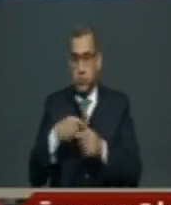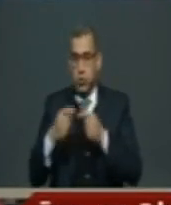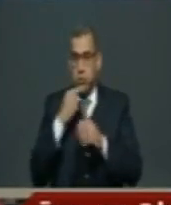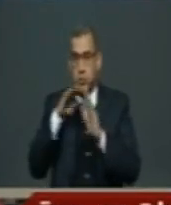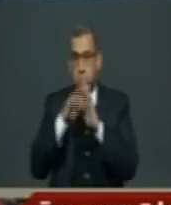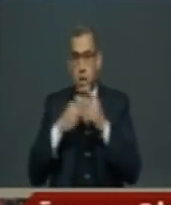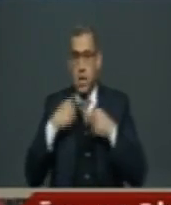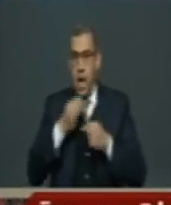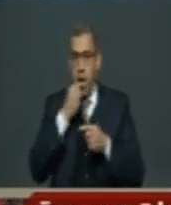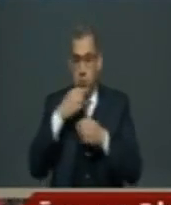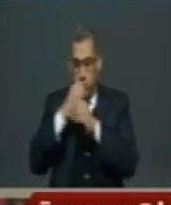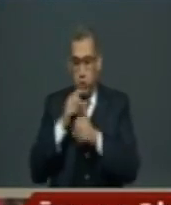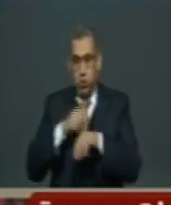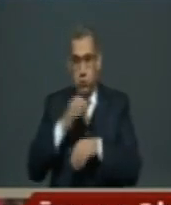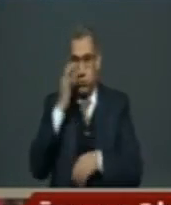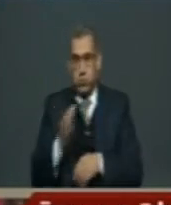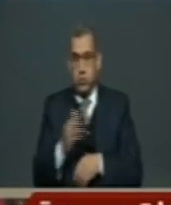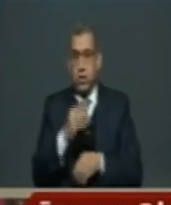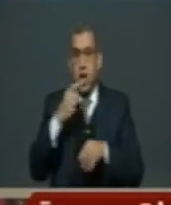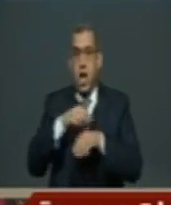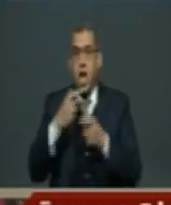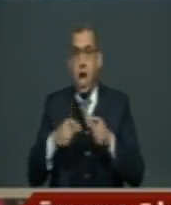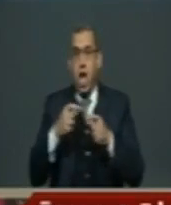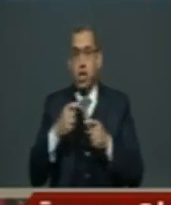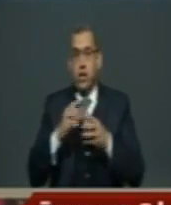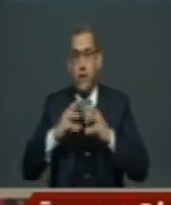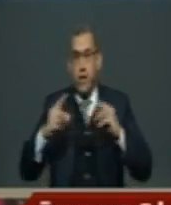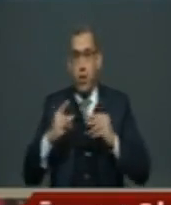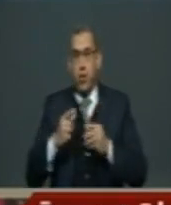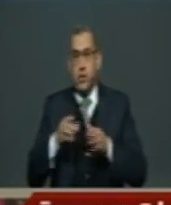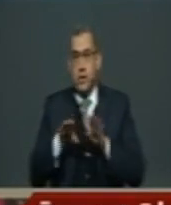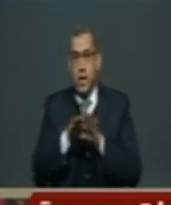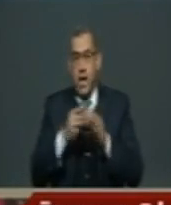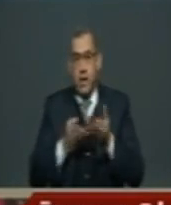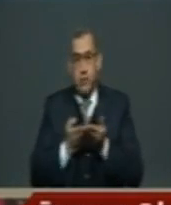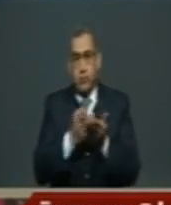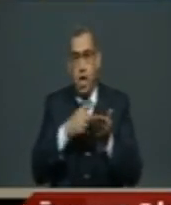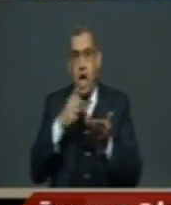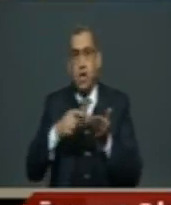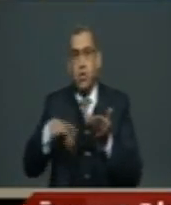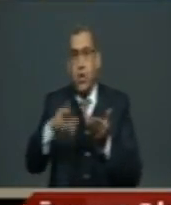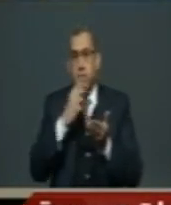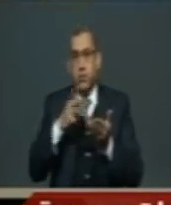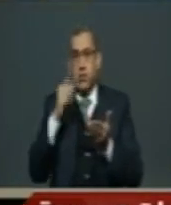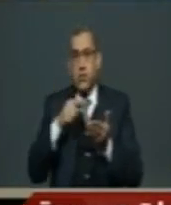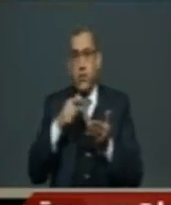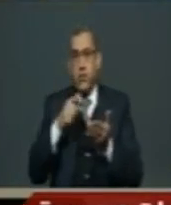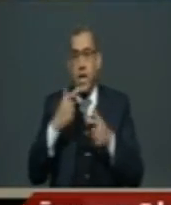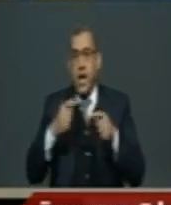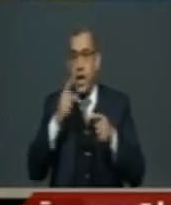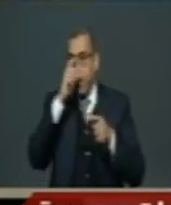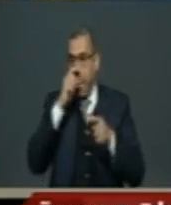الغذاء. المخبوزات شفنا كل انواع العيش ومنه حتى العيش البلدي،